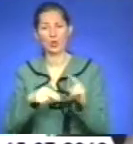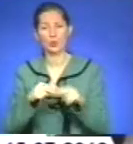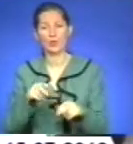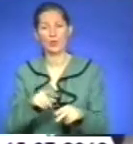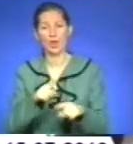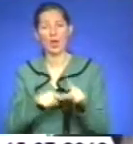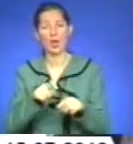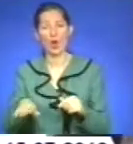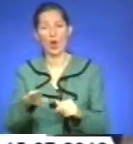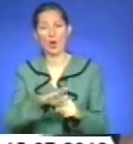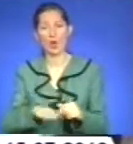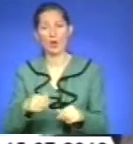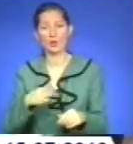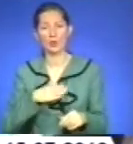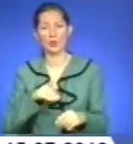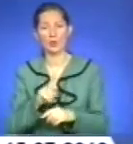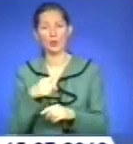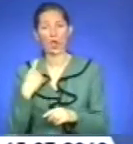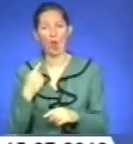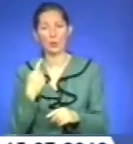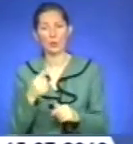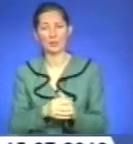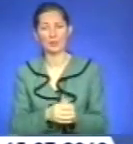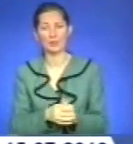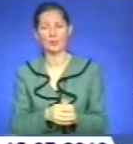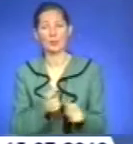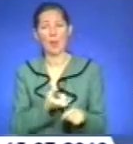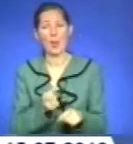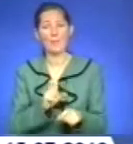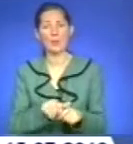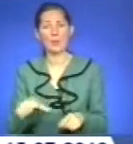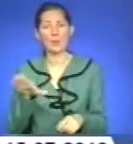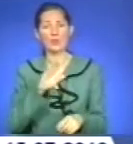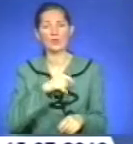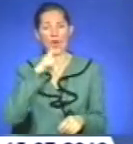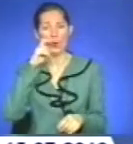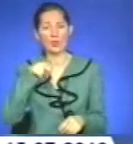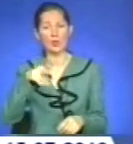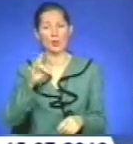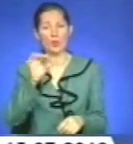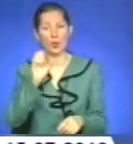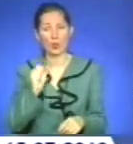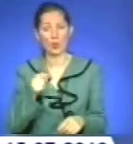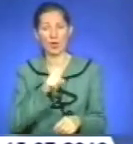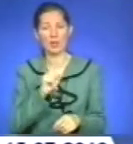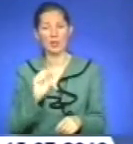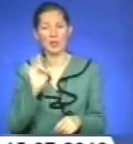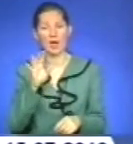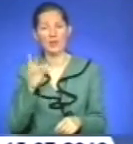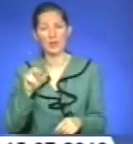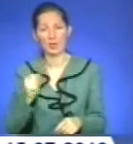нашої Тернопільської області. Більше про всеукраїнську прощу у Зарваниці дивіться після вістей